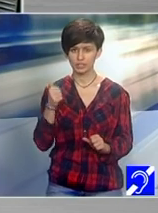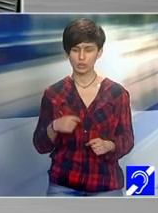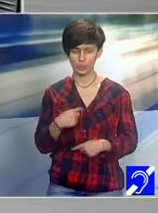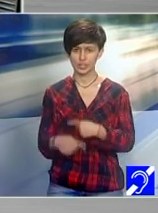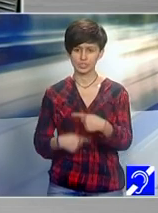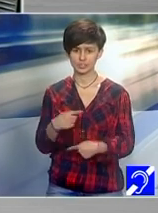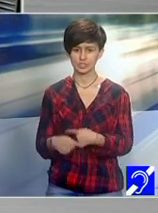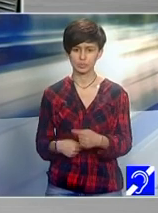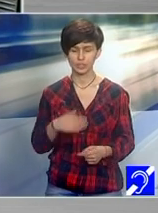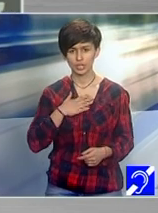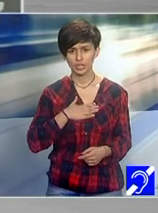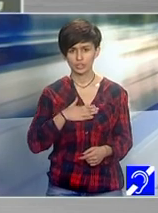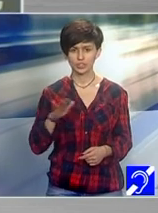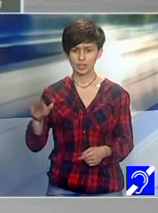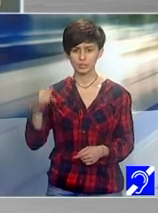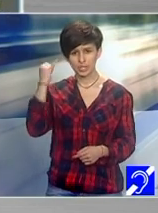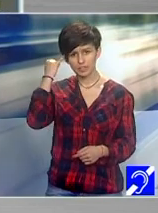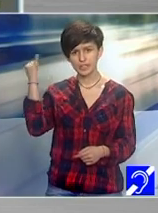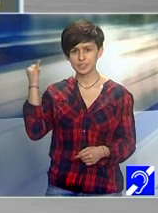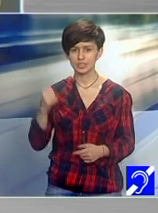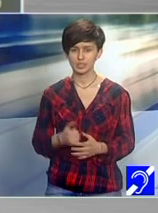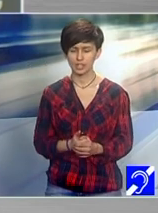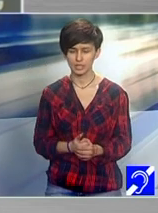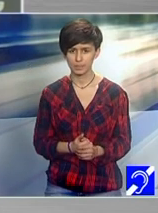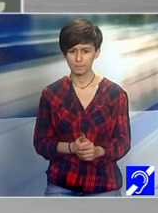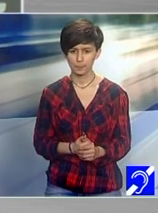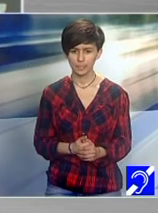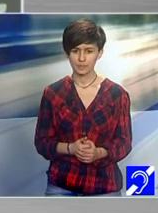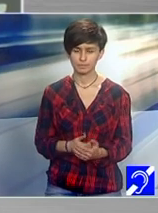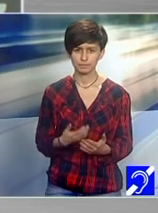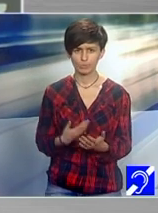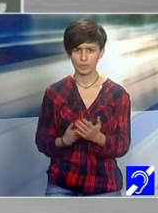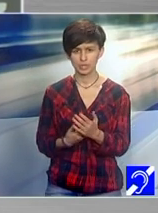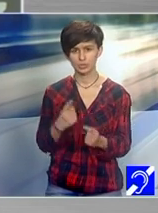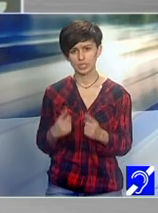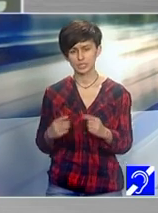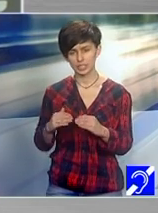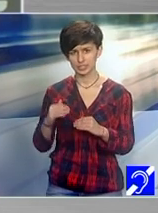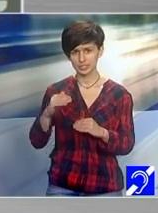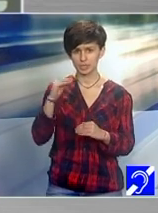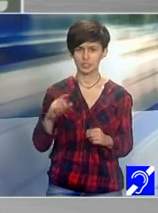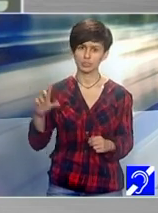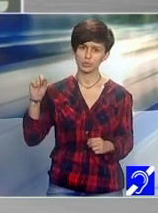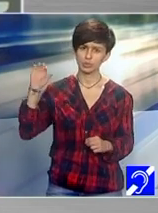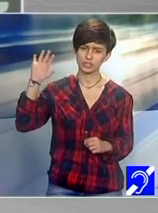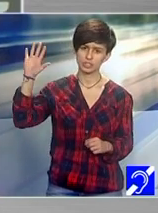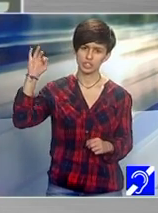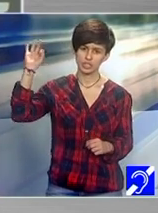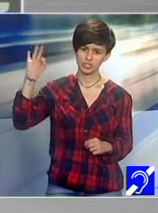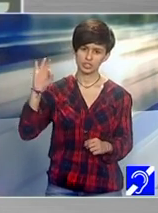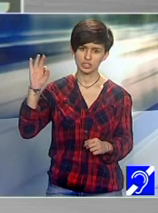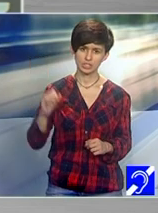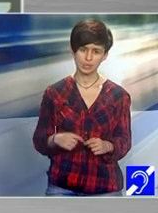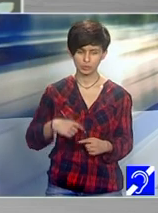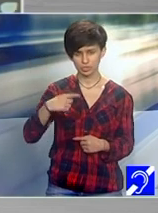cu idei din partea sindicatelor, pentru că, ok, dacă se mărește acum cu 25% și peste un an